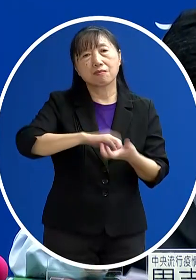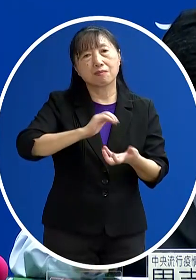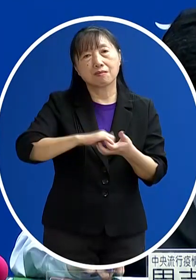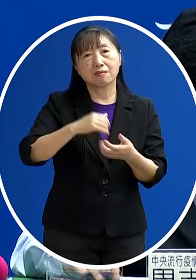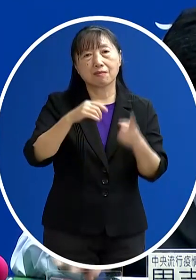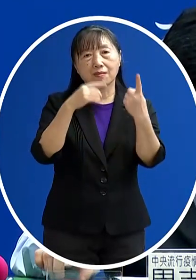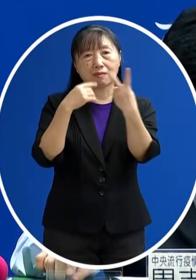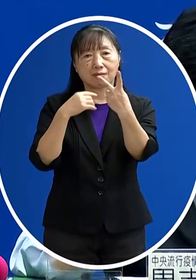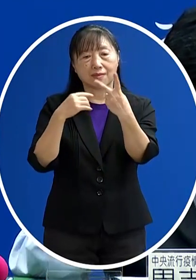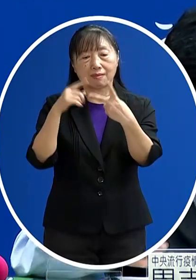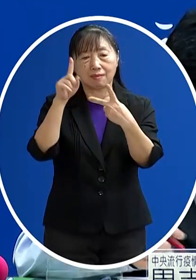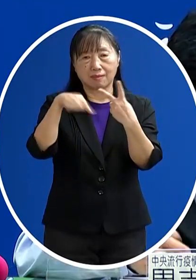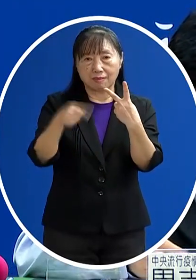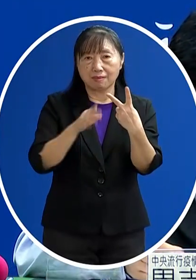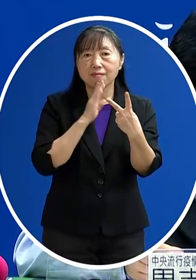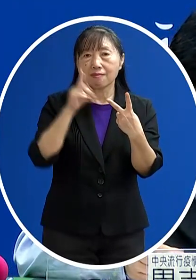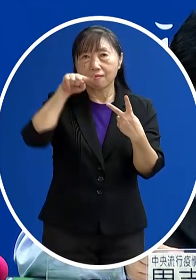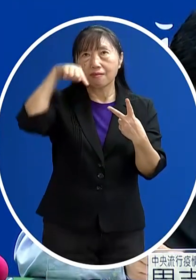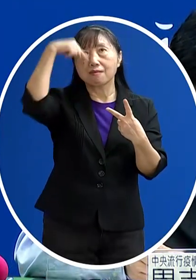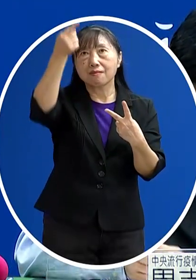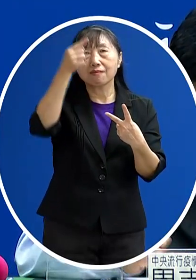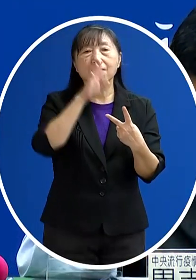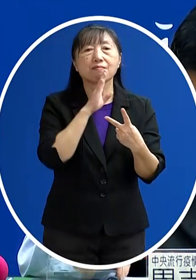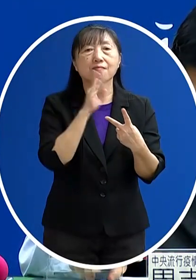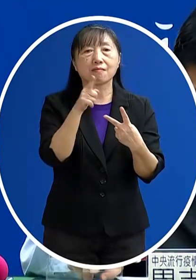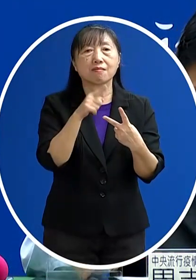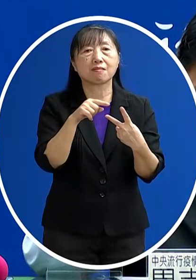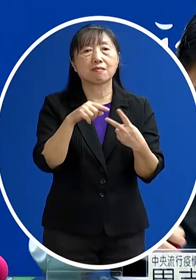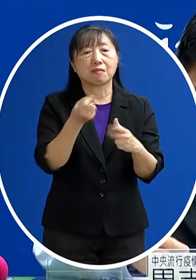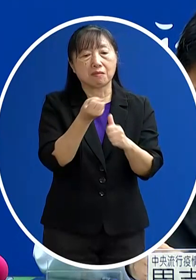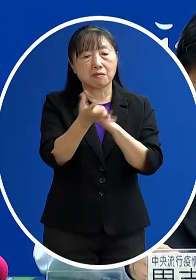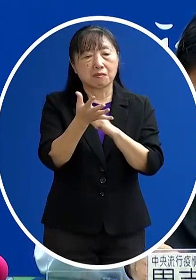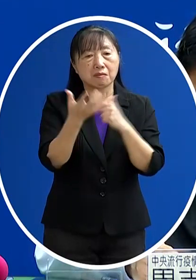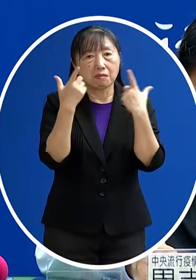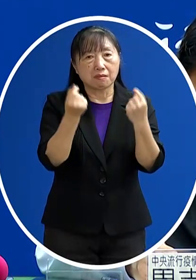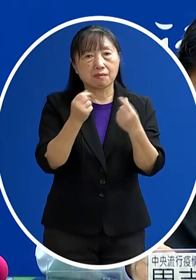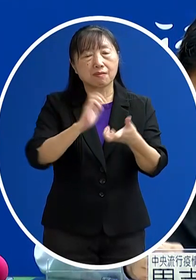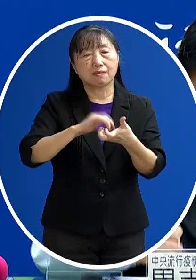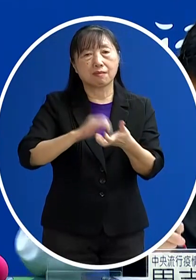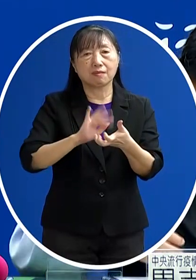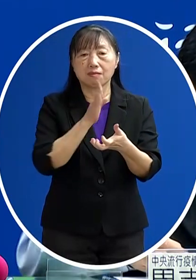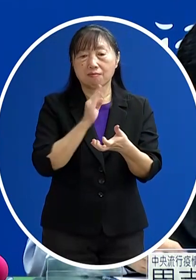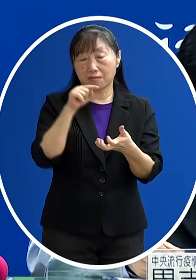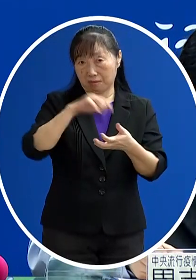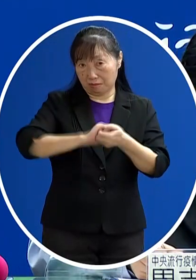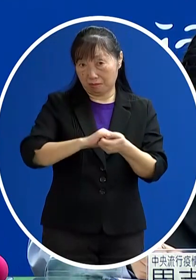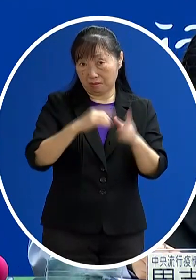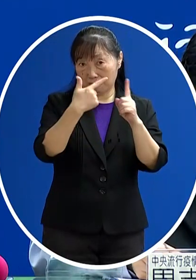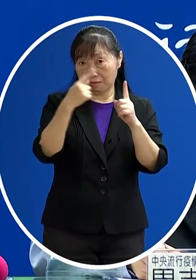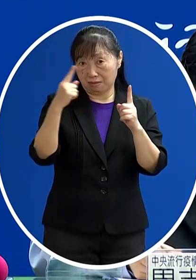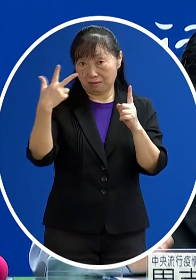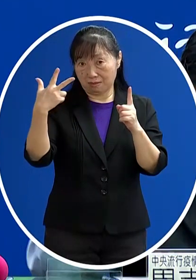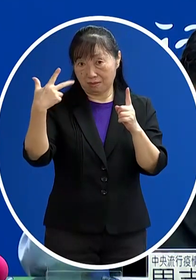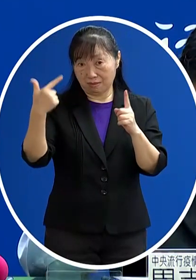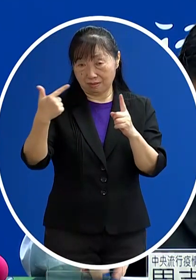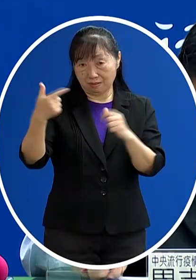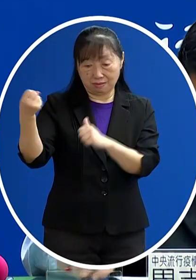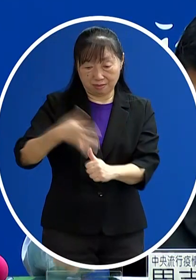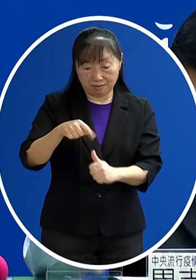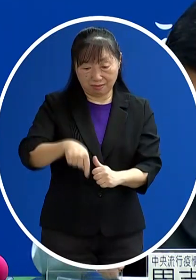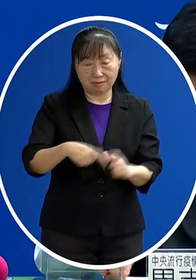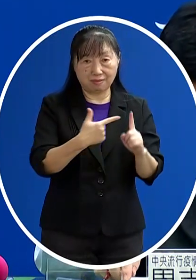在各自的傳染鏈的上游有共通的感染來源 所以不一定就是說一定是16176傳給16